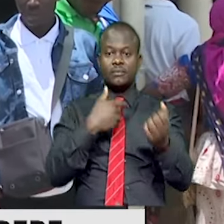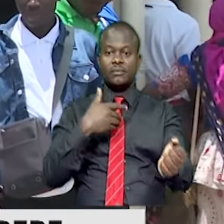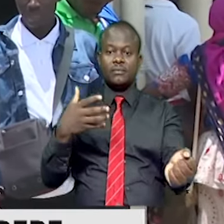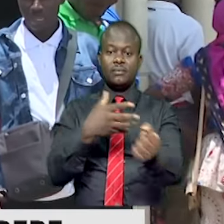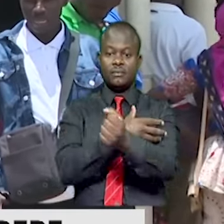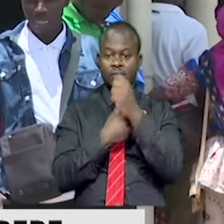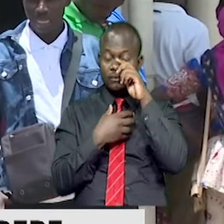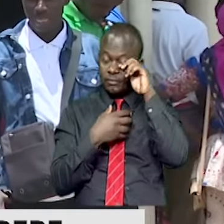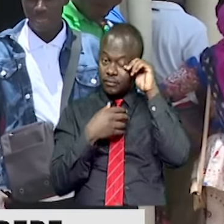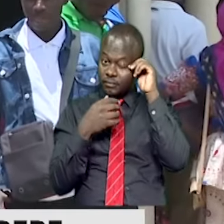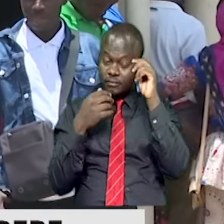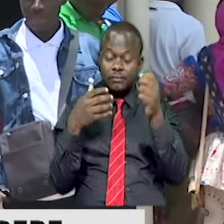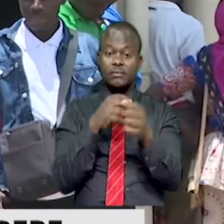bwo